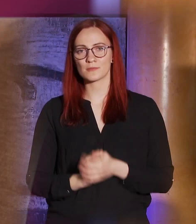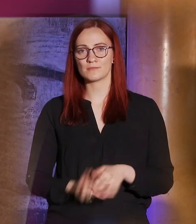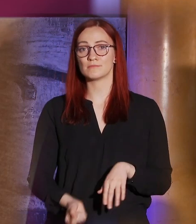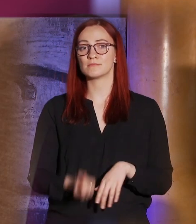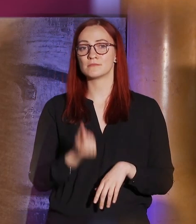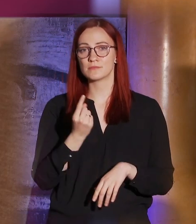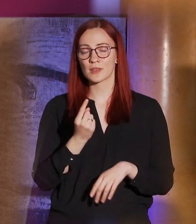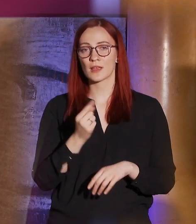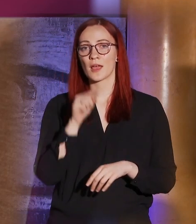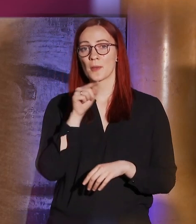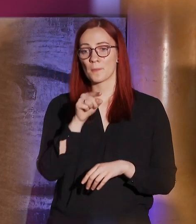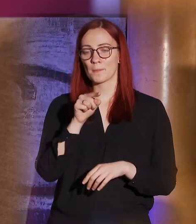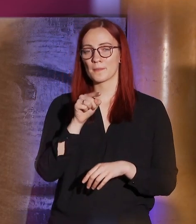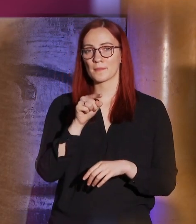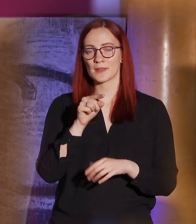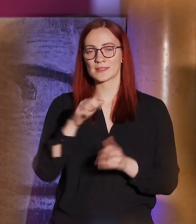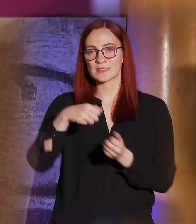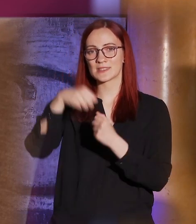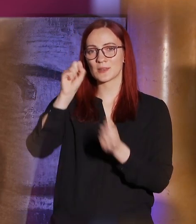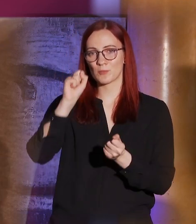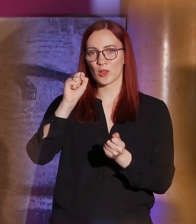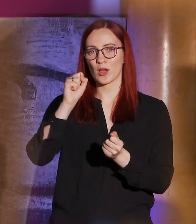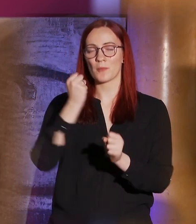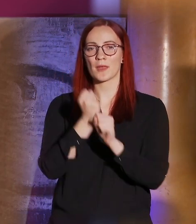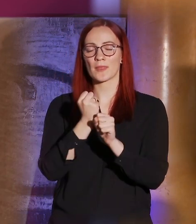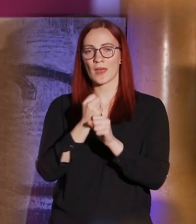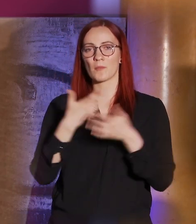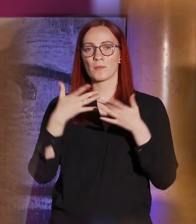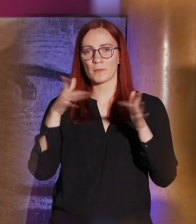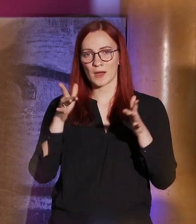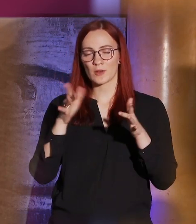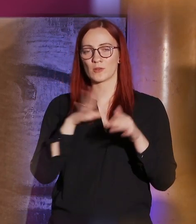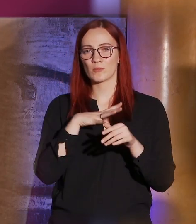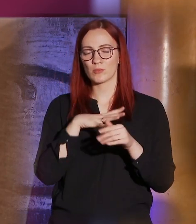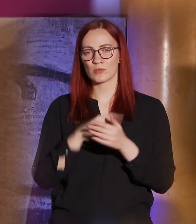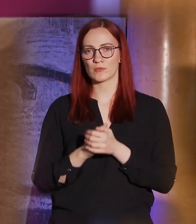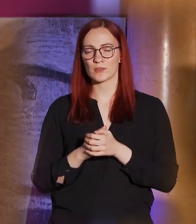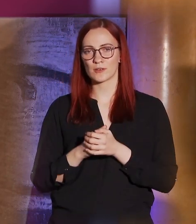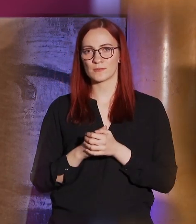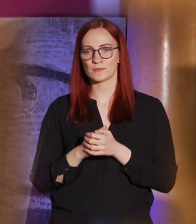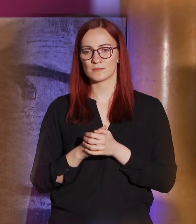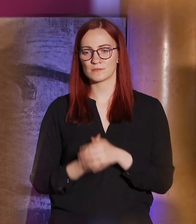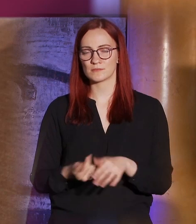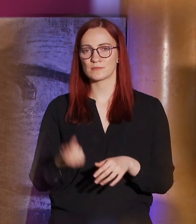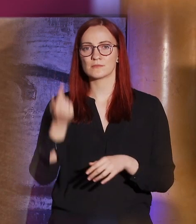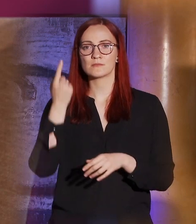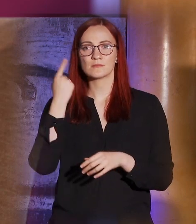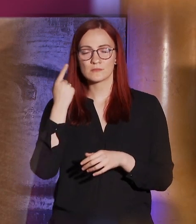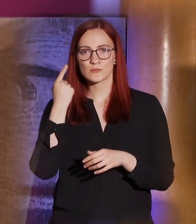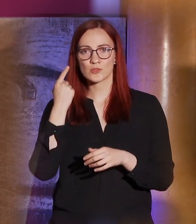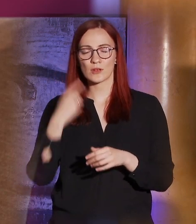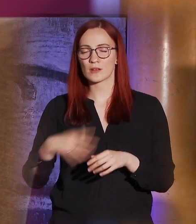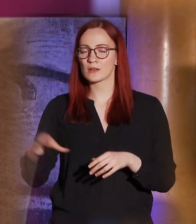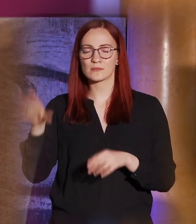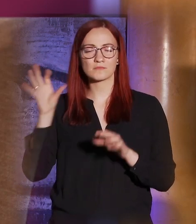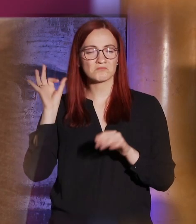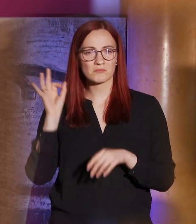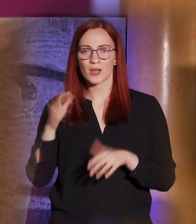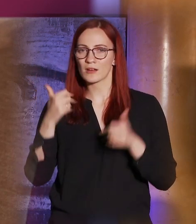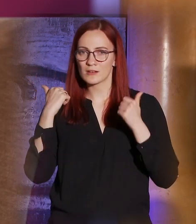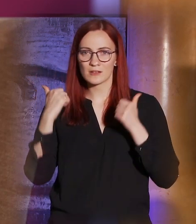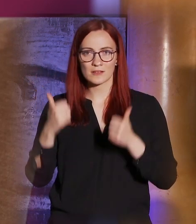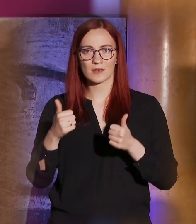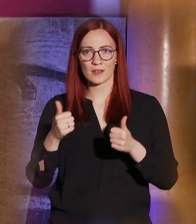diplominį darbą parodė mažajam teatre Pelninga vieta spektaklį. Ir jis susilaukė labai didelio pasisiekimo, aš sakė,